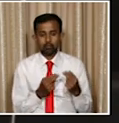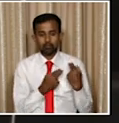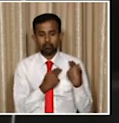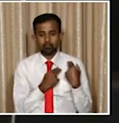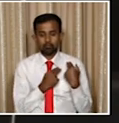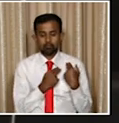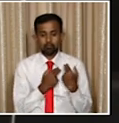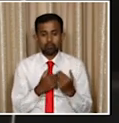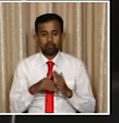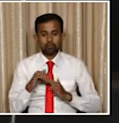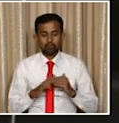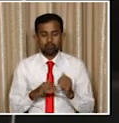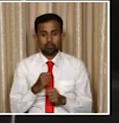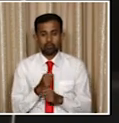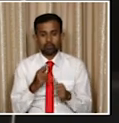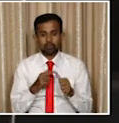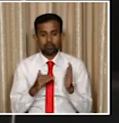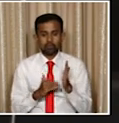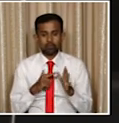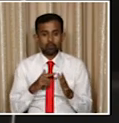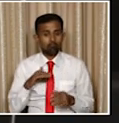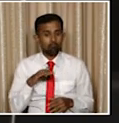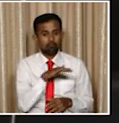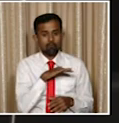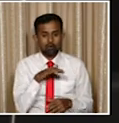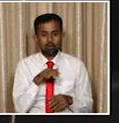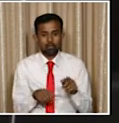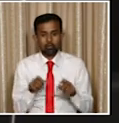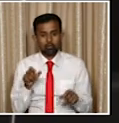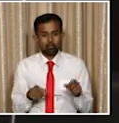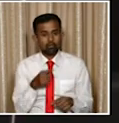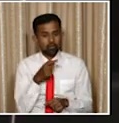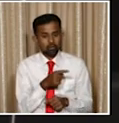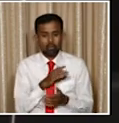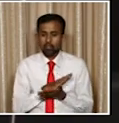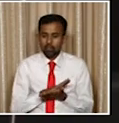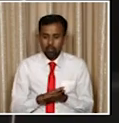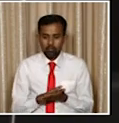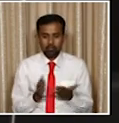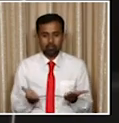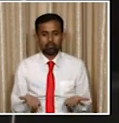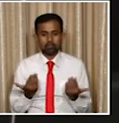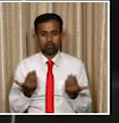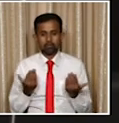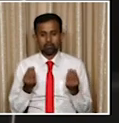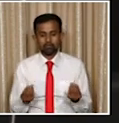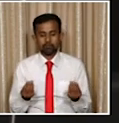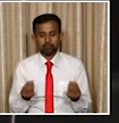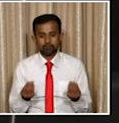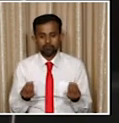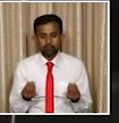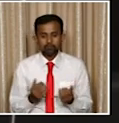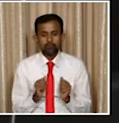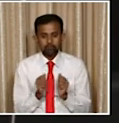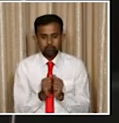அந்த காசாவிலே பலஸ்தீனத்திலே அந்த மக்களுக்கு நிம்மதி கிடைக்க அவர் அது ஒரு தனி நாடாக அங்கீகரிக்க அவர் உழைப்பார் என்று